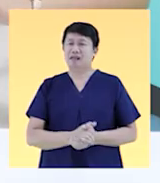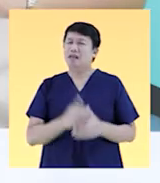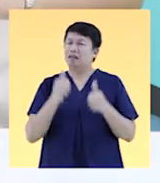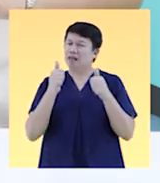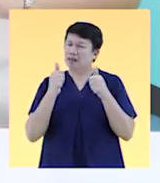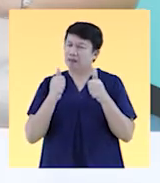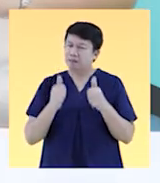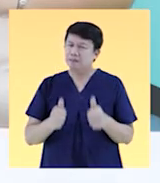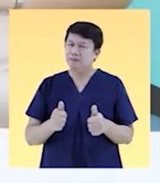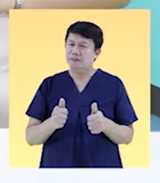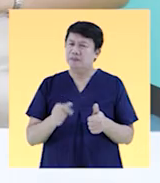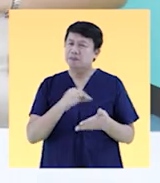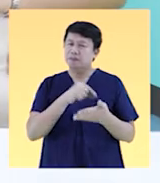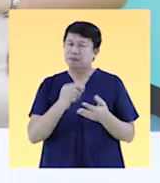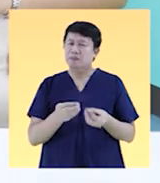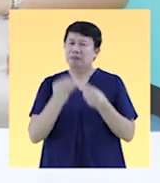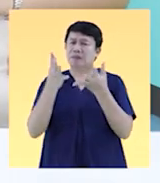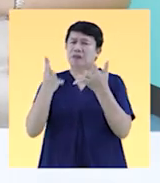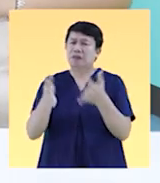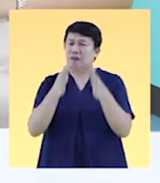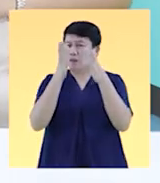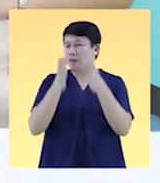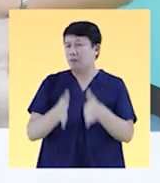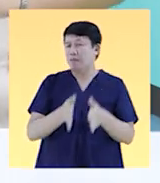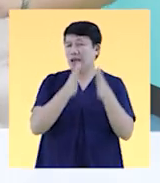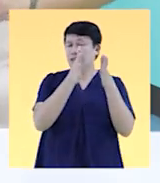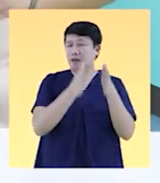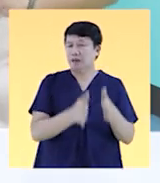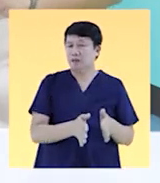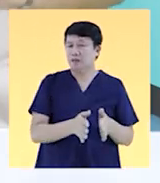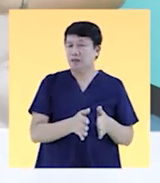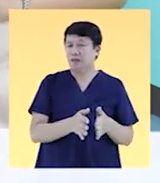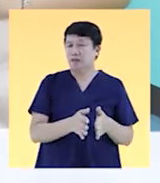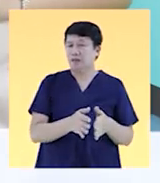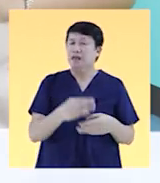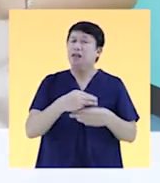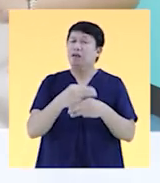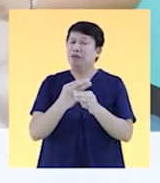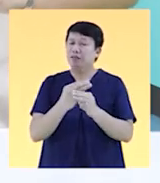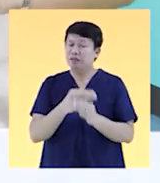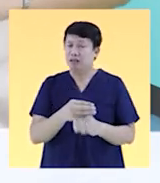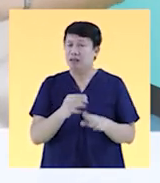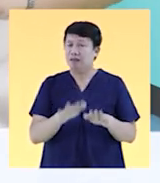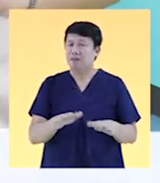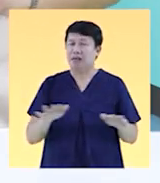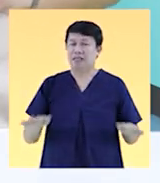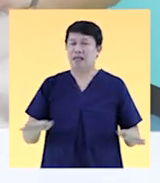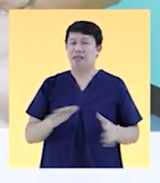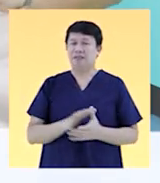Kaya mo bang isulat ang mga given sa column method? Gawin niyo na, kids!